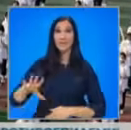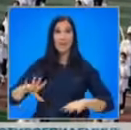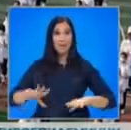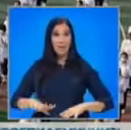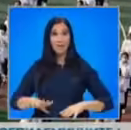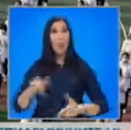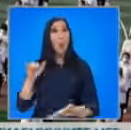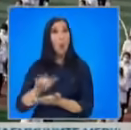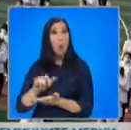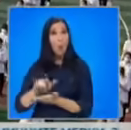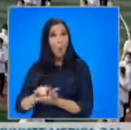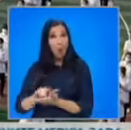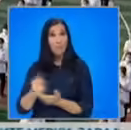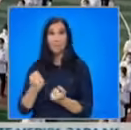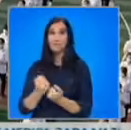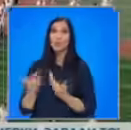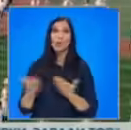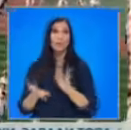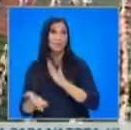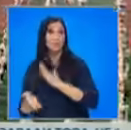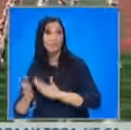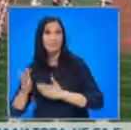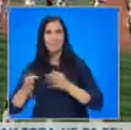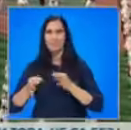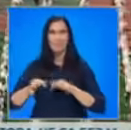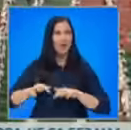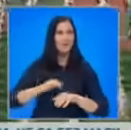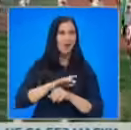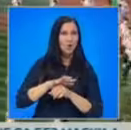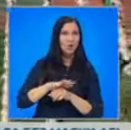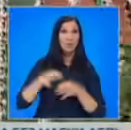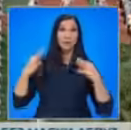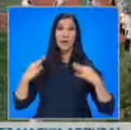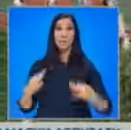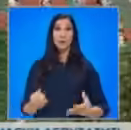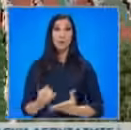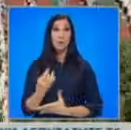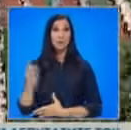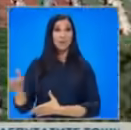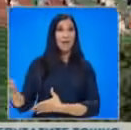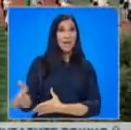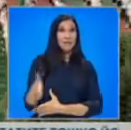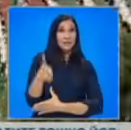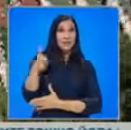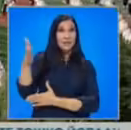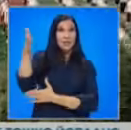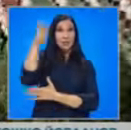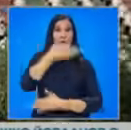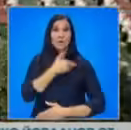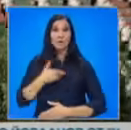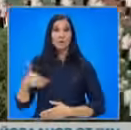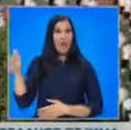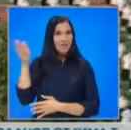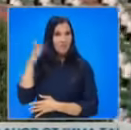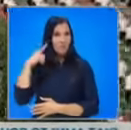Ухан, мястото, от което знаете, тръгна пандемията от COVID-19. Церемонията започна с издигането на традиционния национален